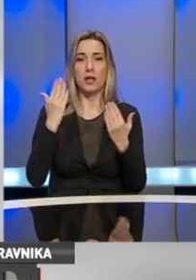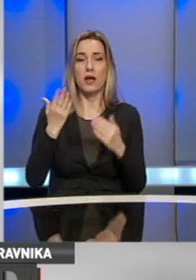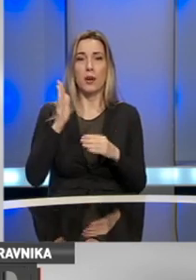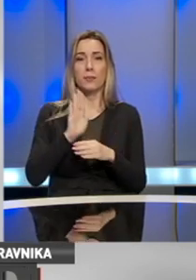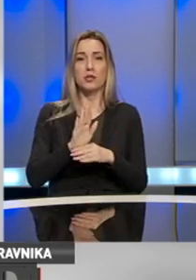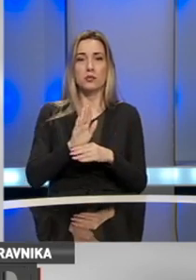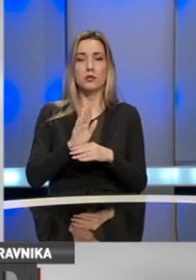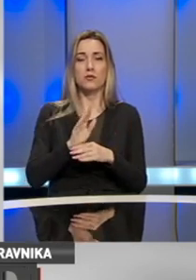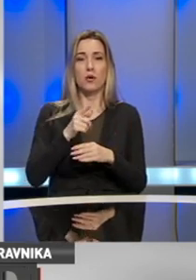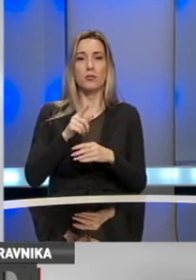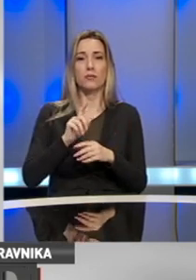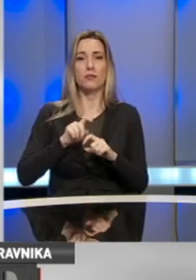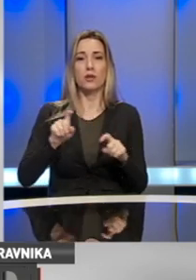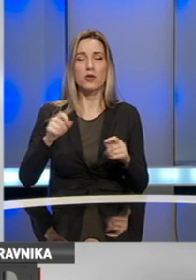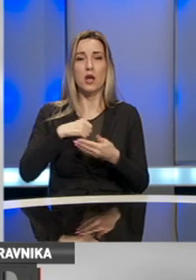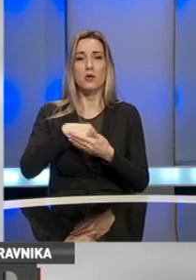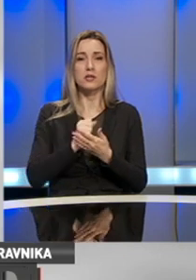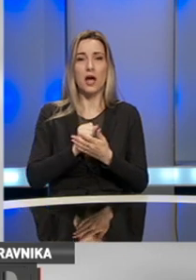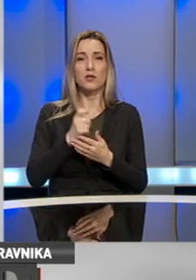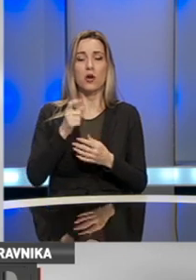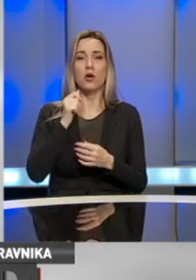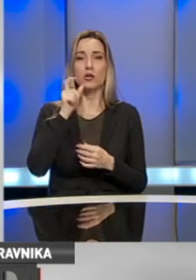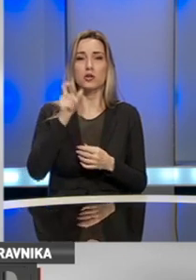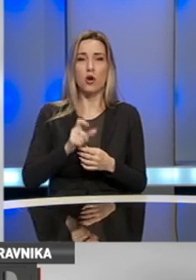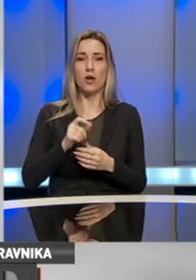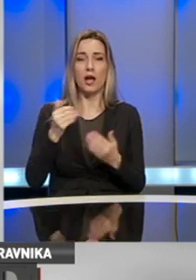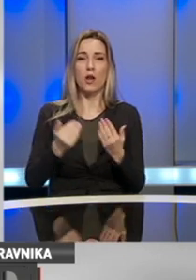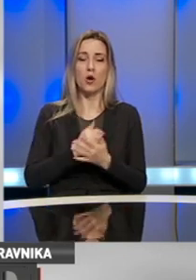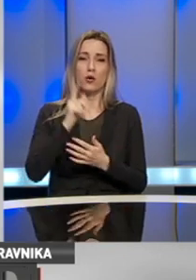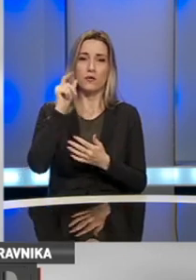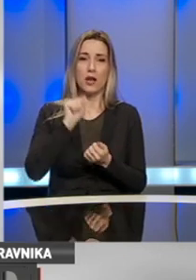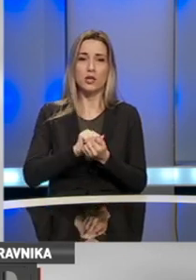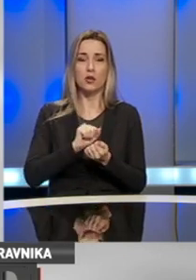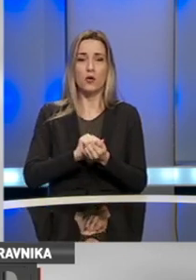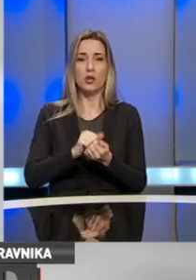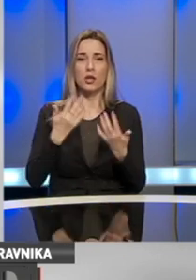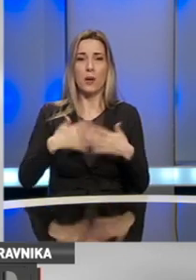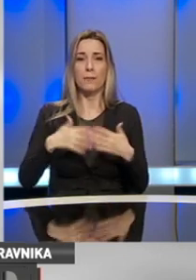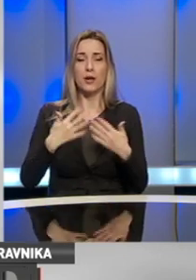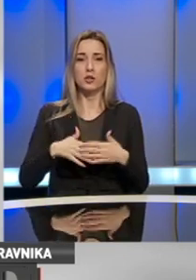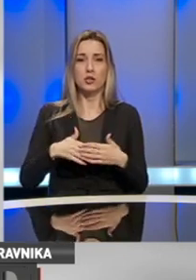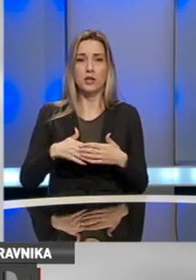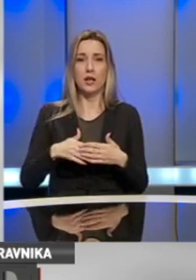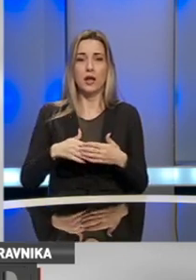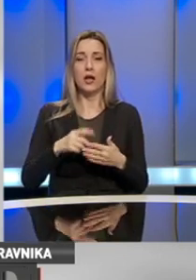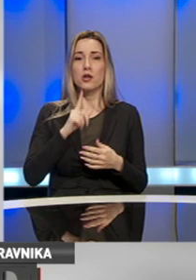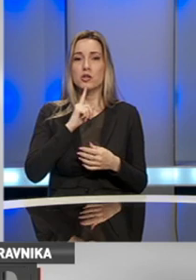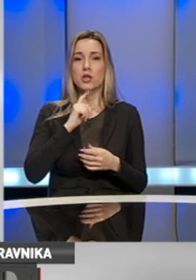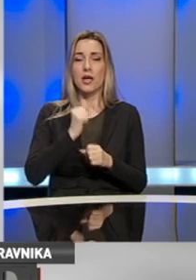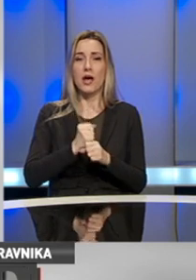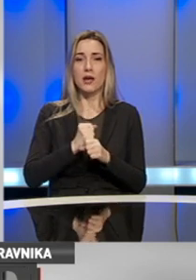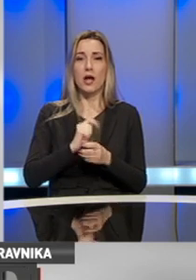prisustvo koronavirusa ustanovljeno je kod čelnog čovjeka Novotravničke tvornice mašine hidraulike BNT, čiji je